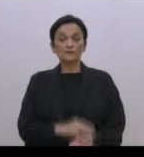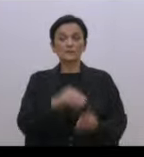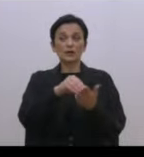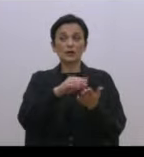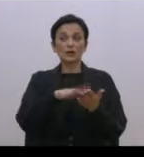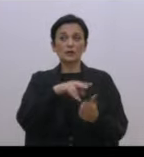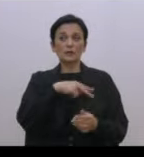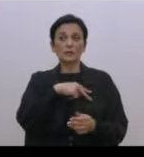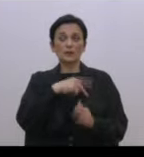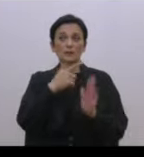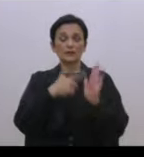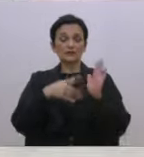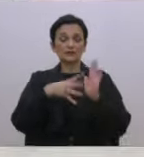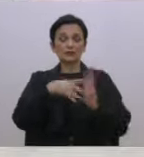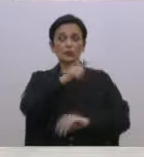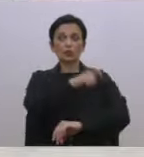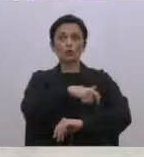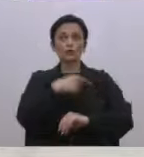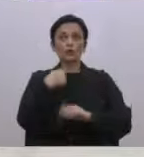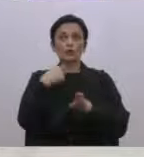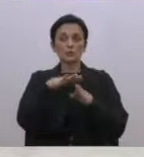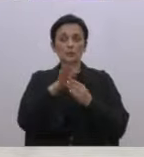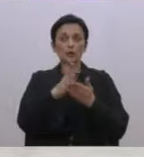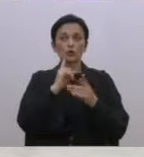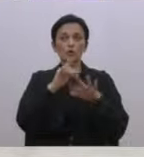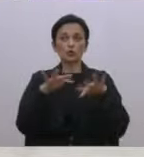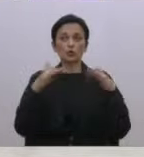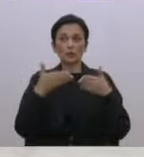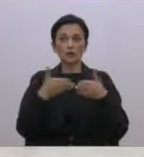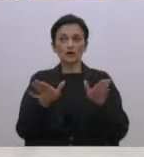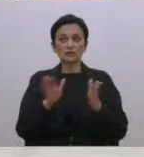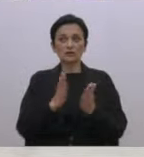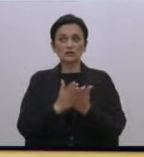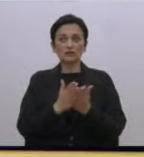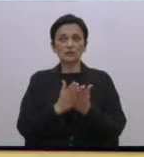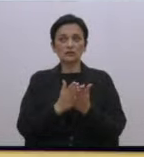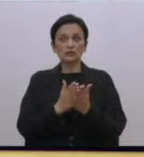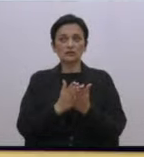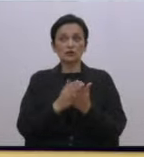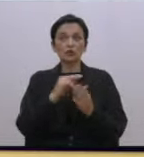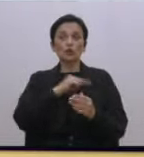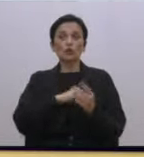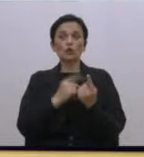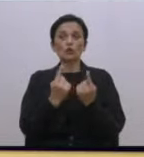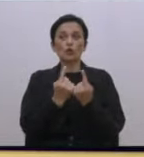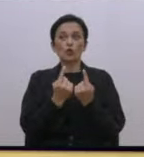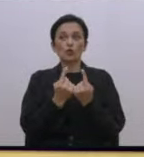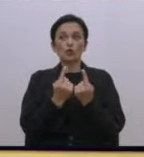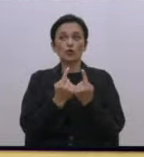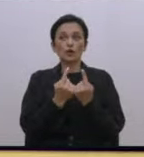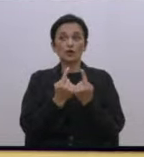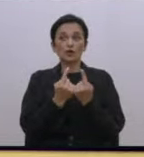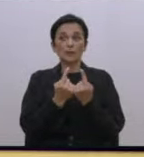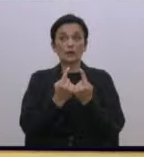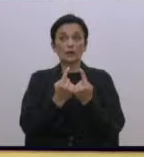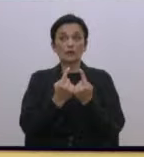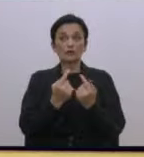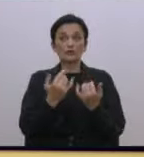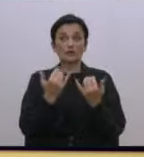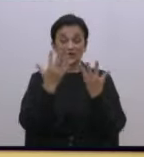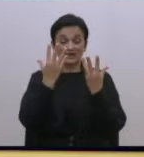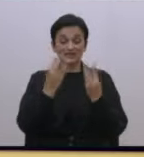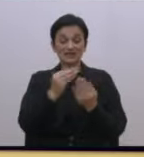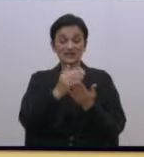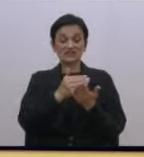რეგისტრაცია გაიაპოვნა 79-მა წელმა, ბორუმი არის, ხომ გახსნილია. კოლეგებო, სანამ